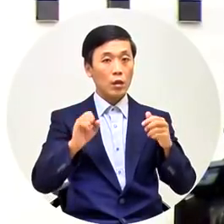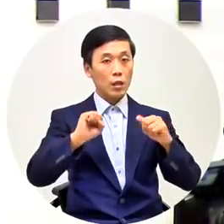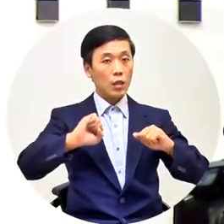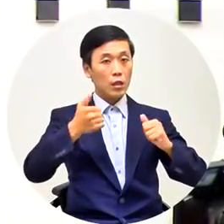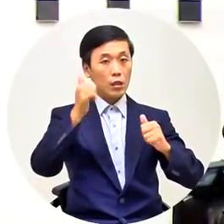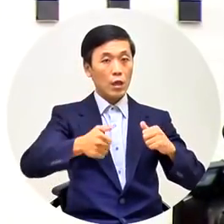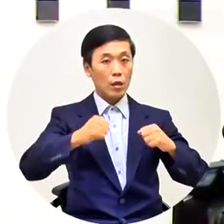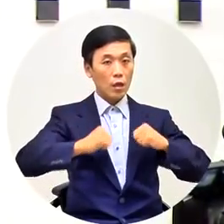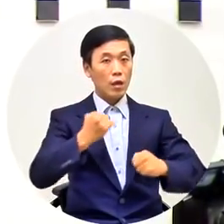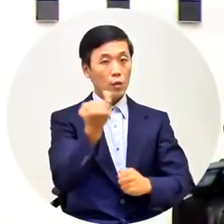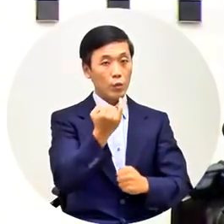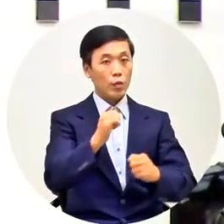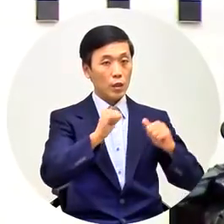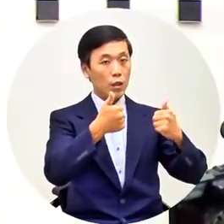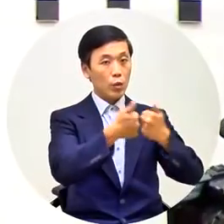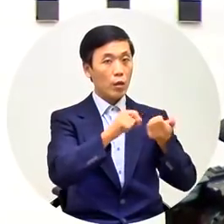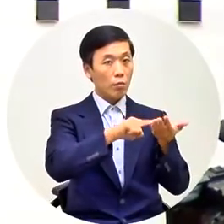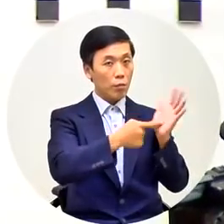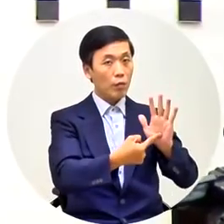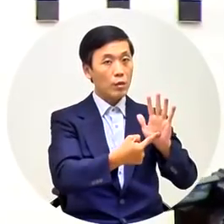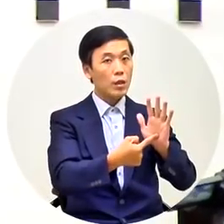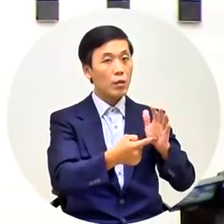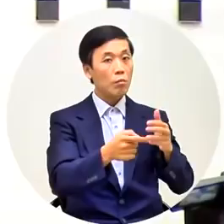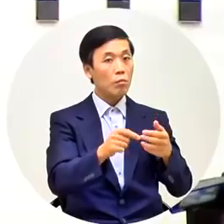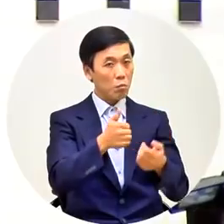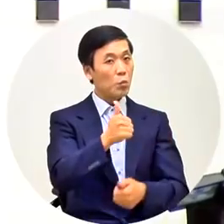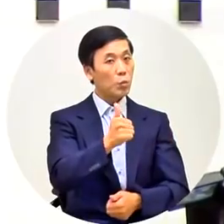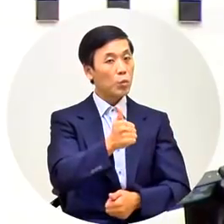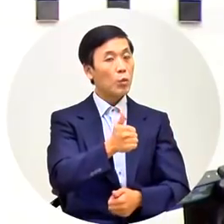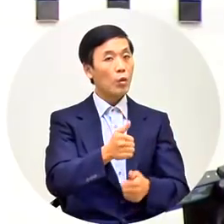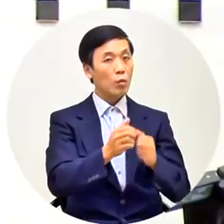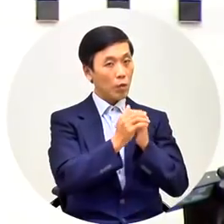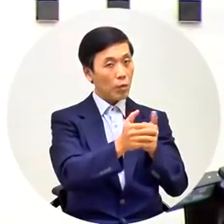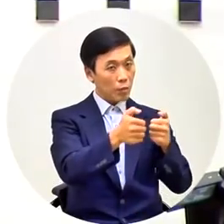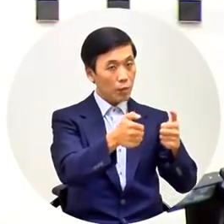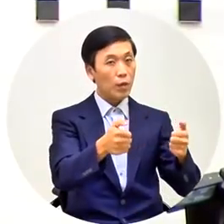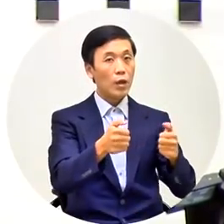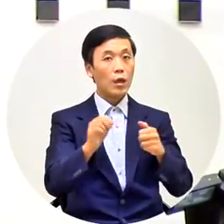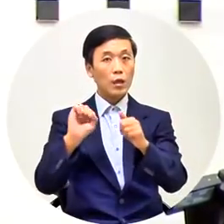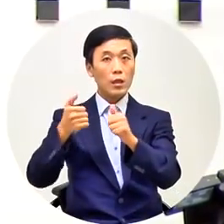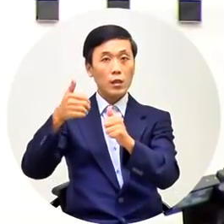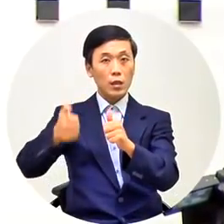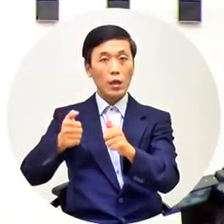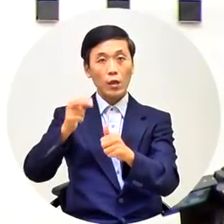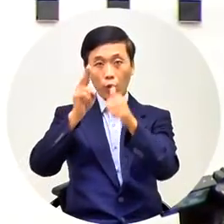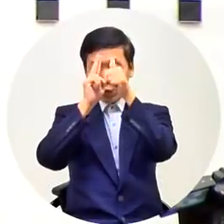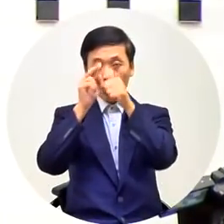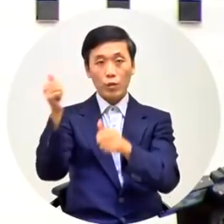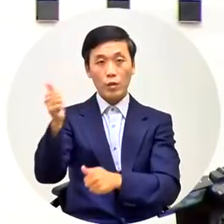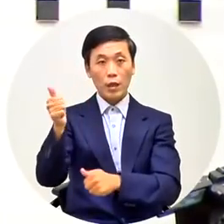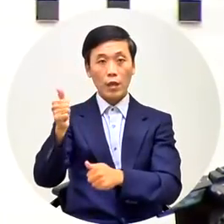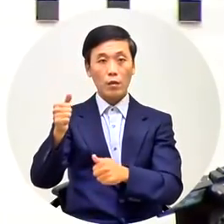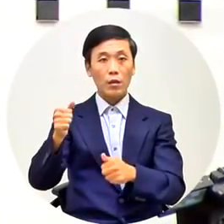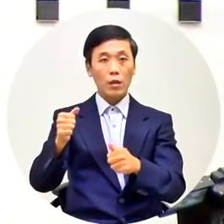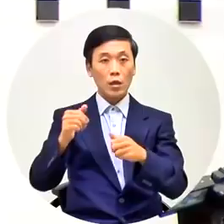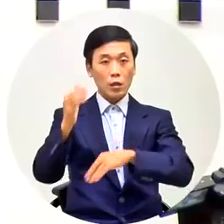感谢的意思。那么此外，就我了解，徐议长的资历非常的完整，也非常的丰富，我相